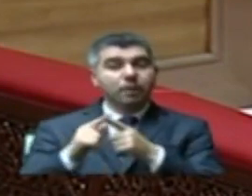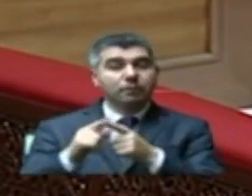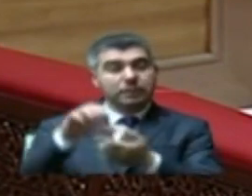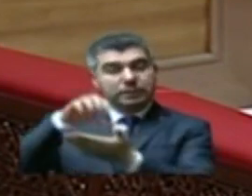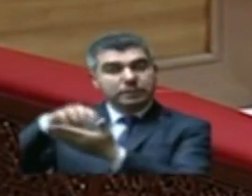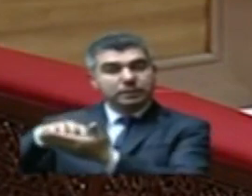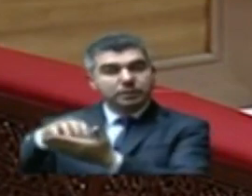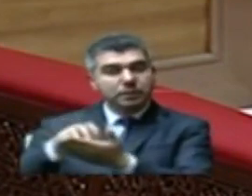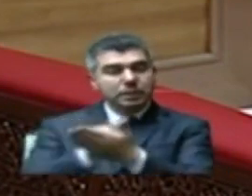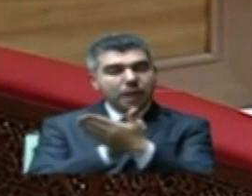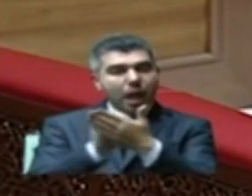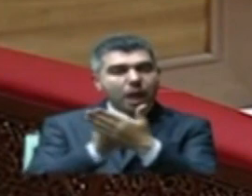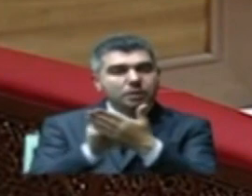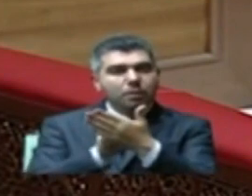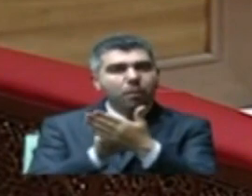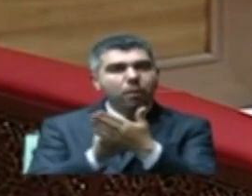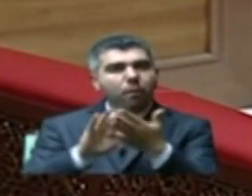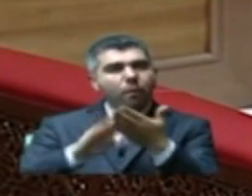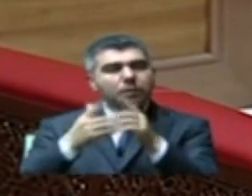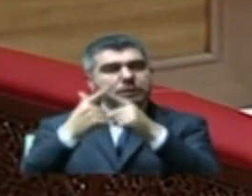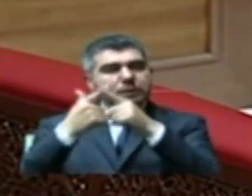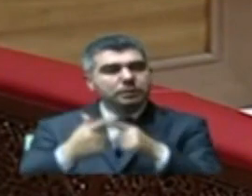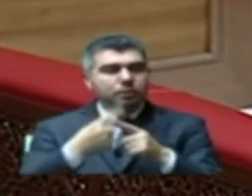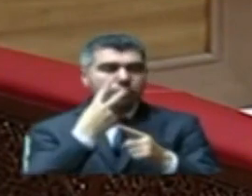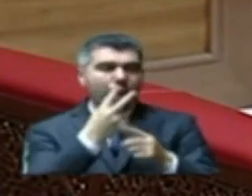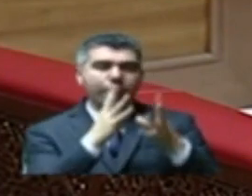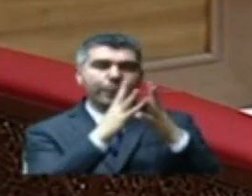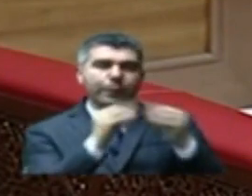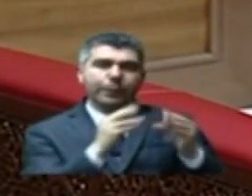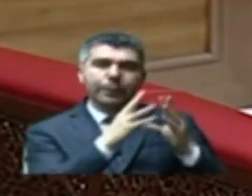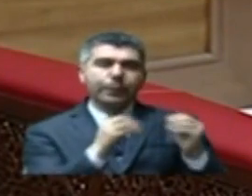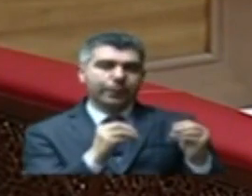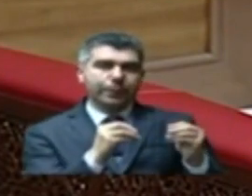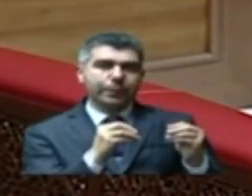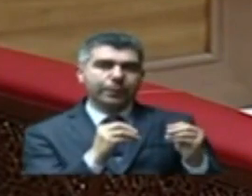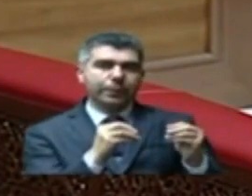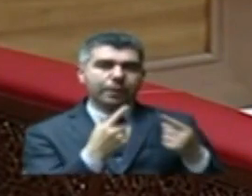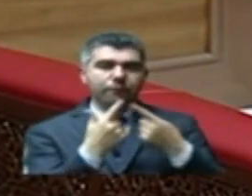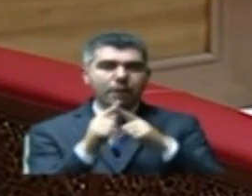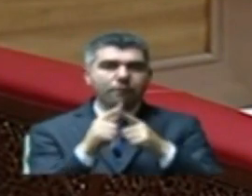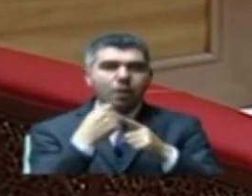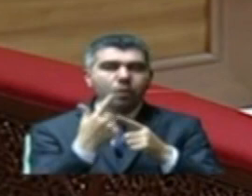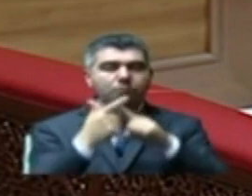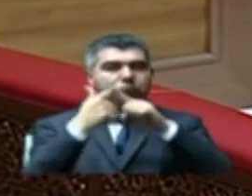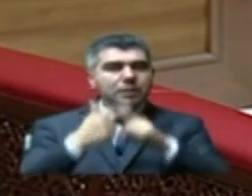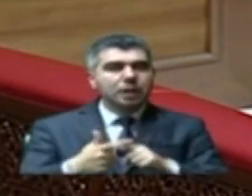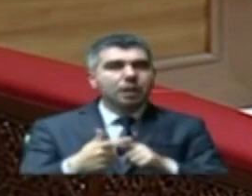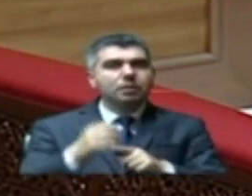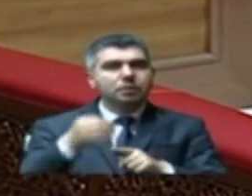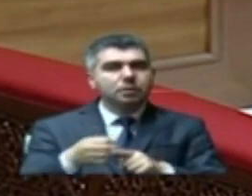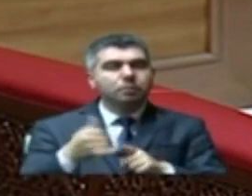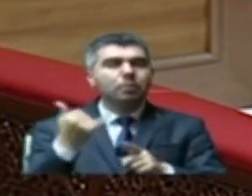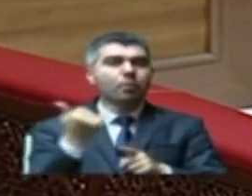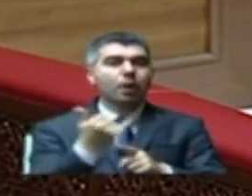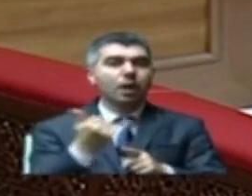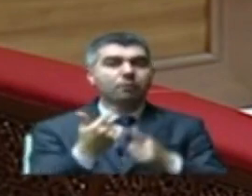مراكز المحاسبة والتدبير لكن لا أثر لها في الواقع رغم الإمكانيات المالية الضخمة